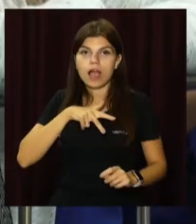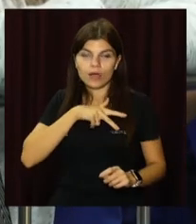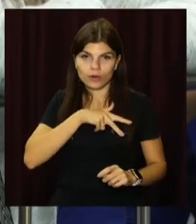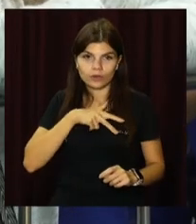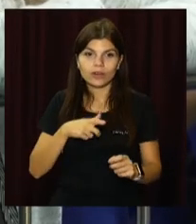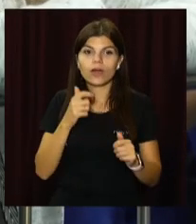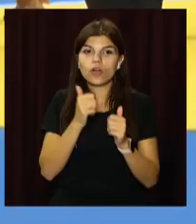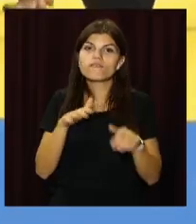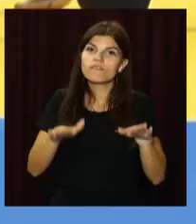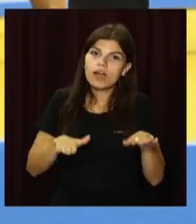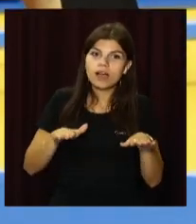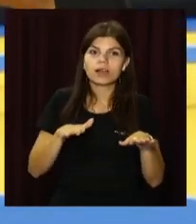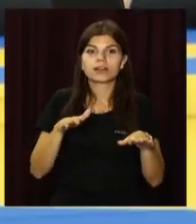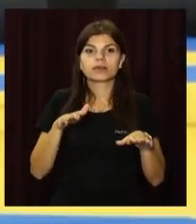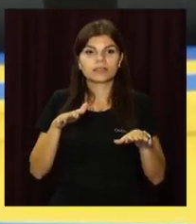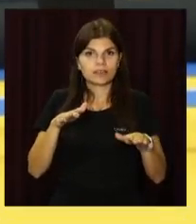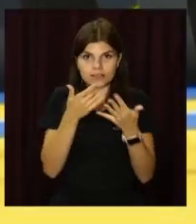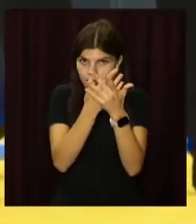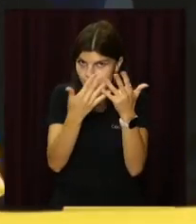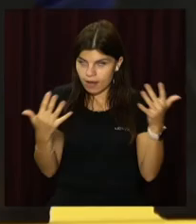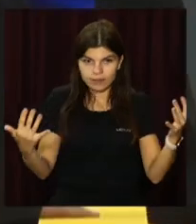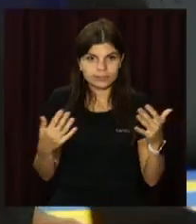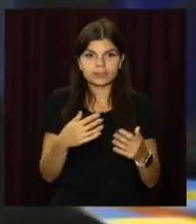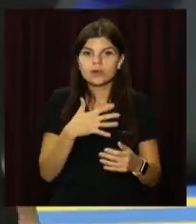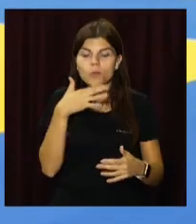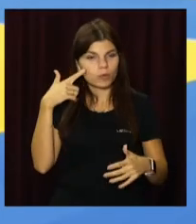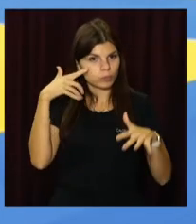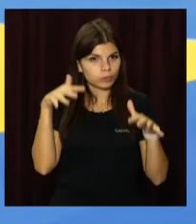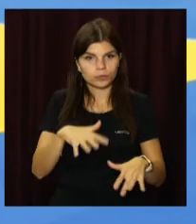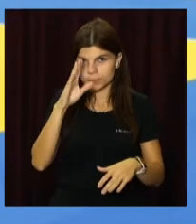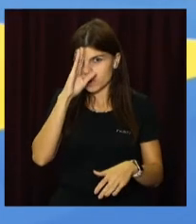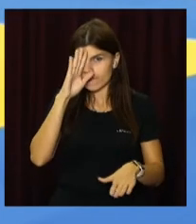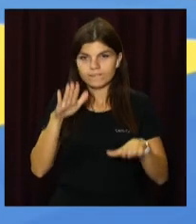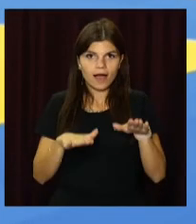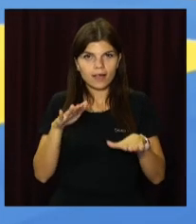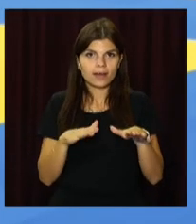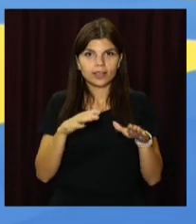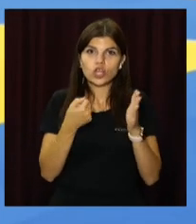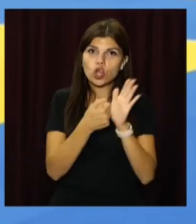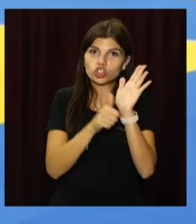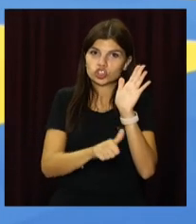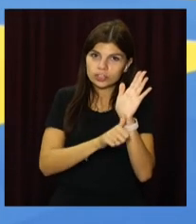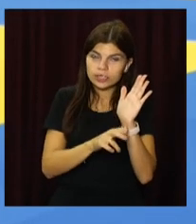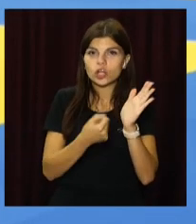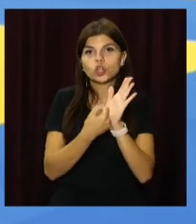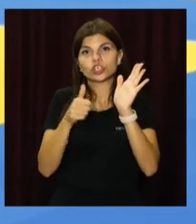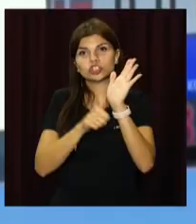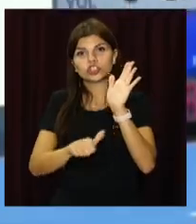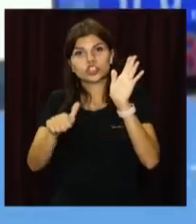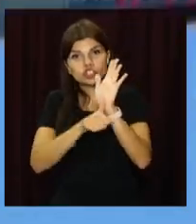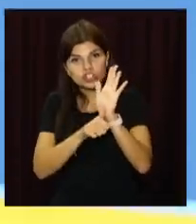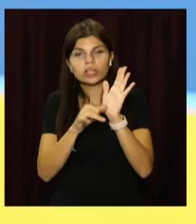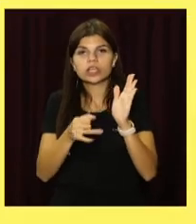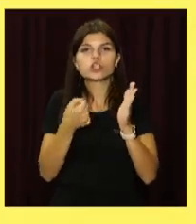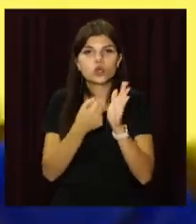у кожній вазі, хоч греблю гати. Особливо багаточисельні чоловічі вагові категорії до 60, до 66